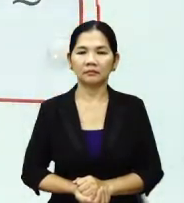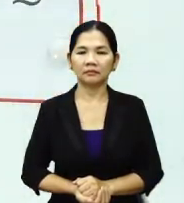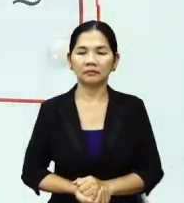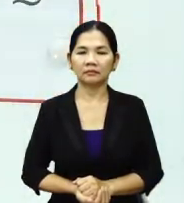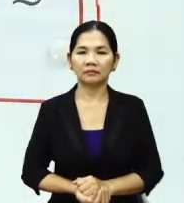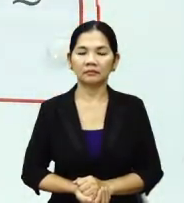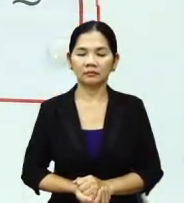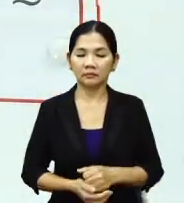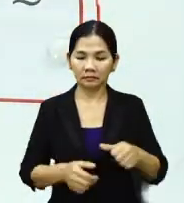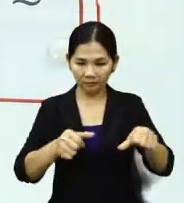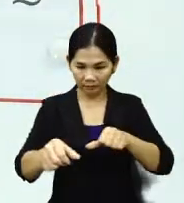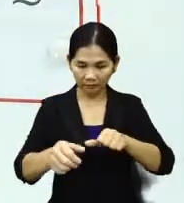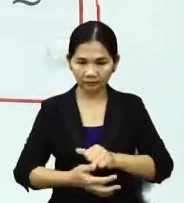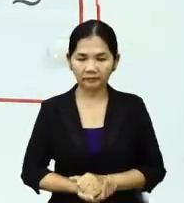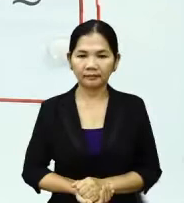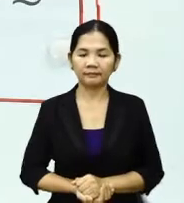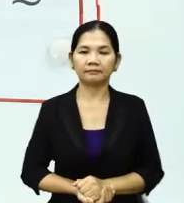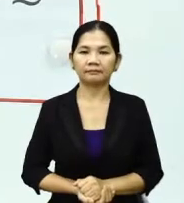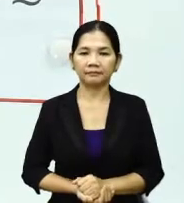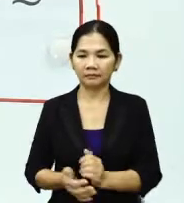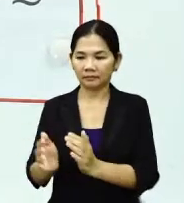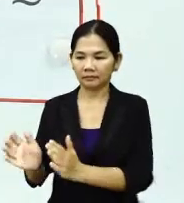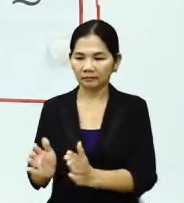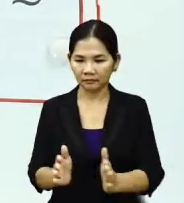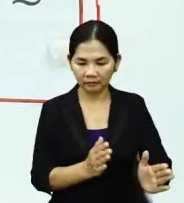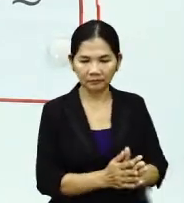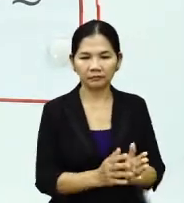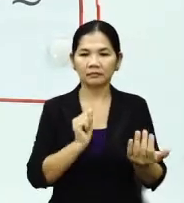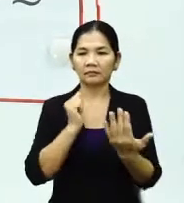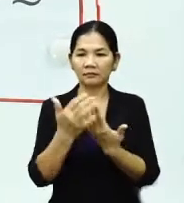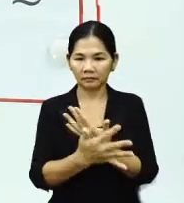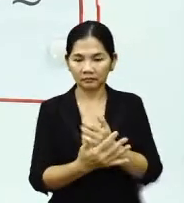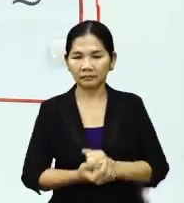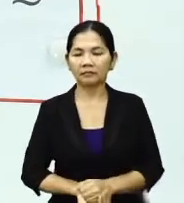ta từ tiết rịp châm bằng lại